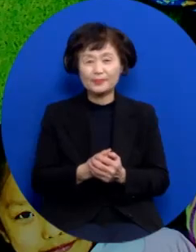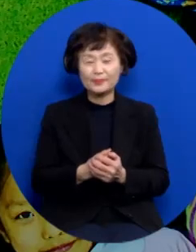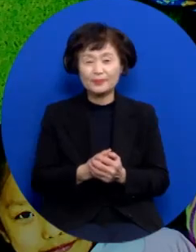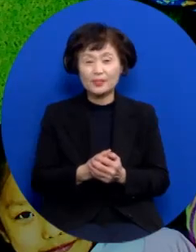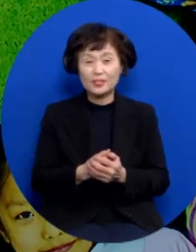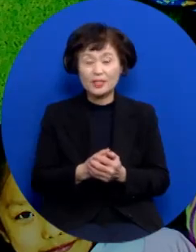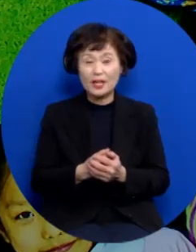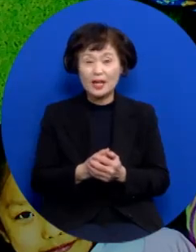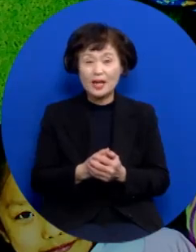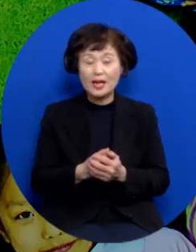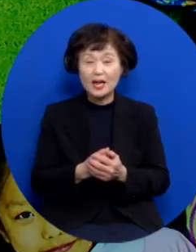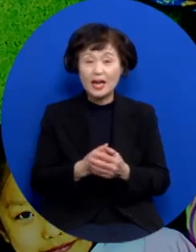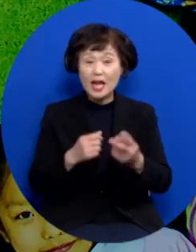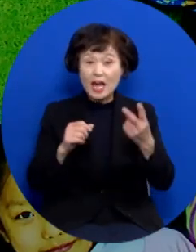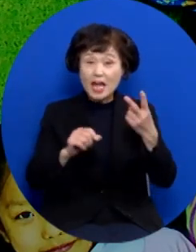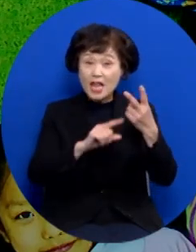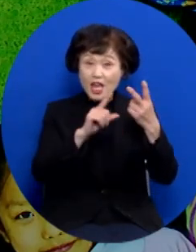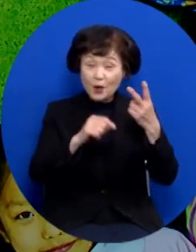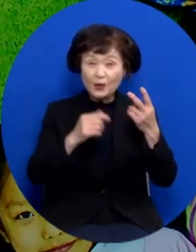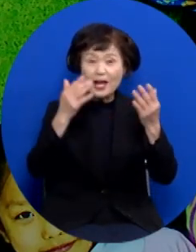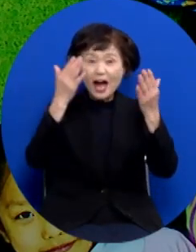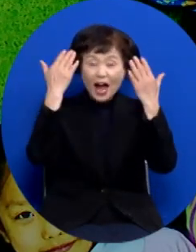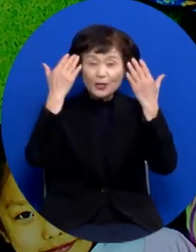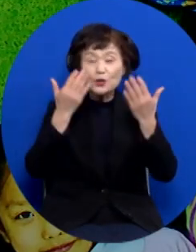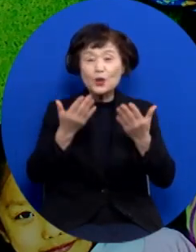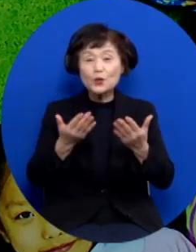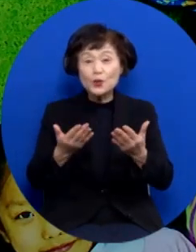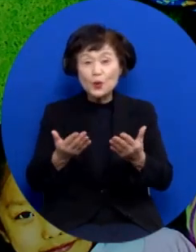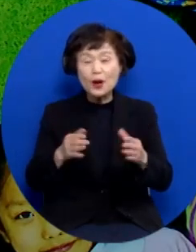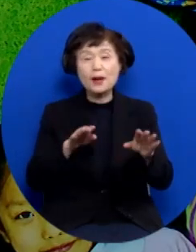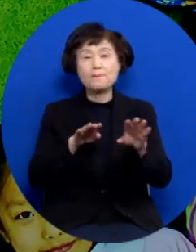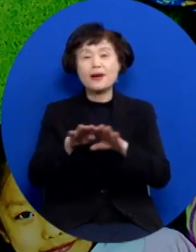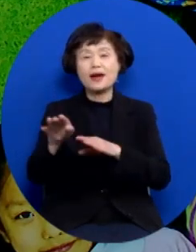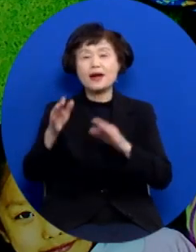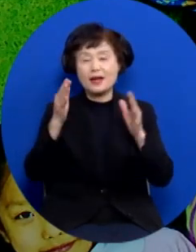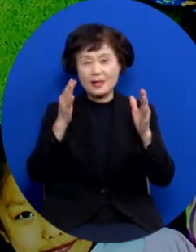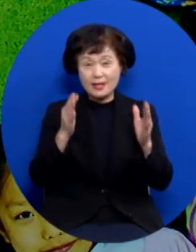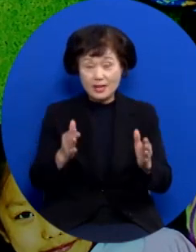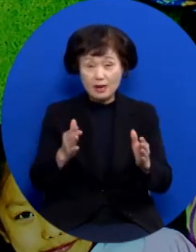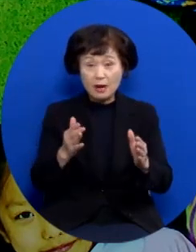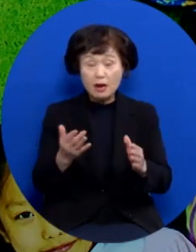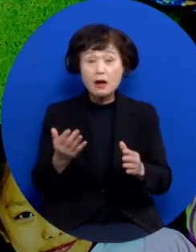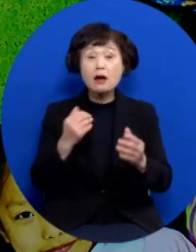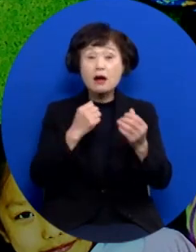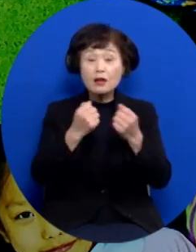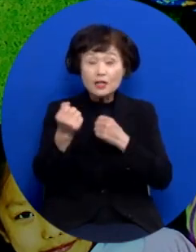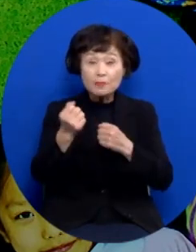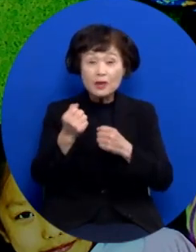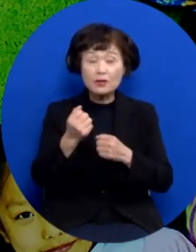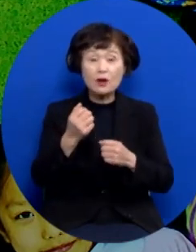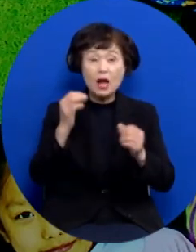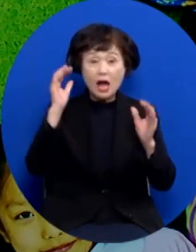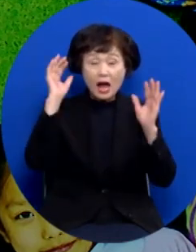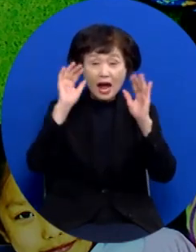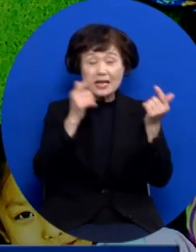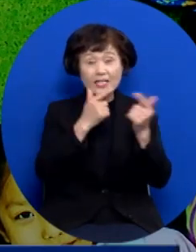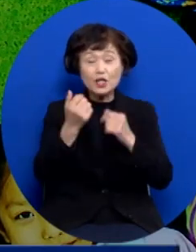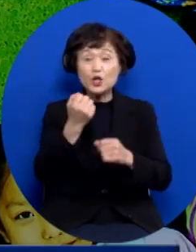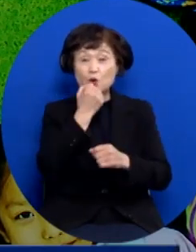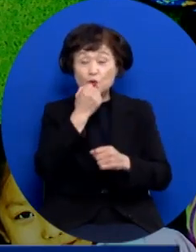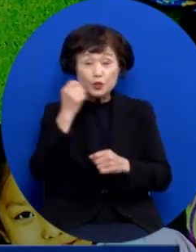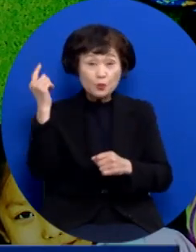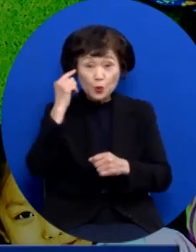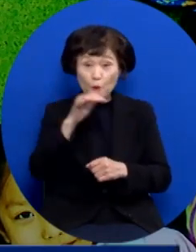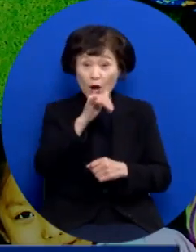2월은 학교가 잠잠한 방학입니다 그런데 방학 중에도 학생들의 웃음소리가 끊이지 않는 곳이 있습니다 전북 전주에